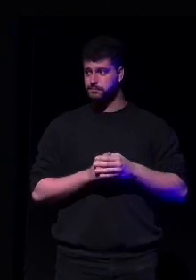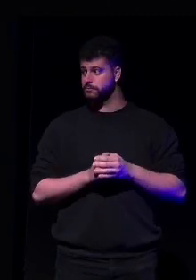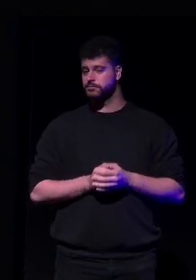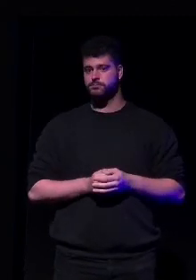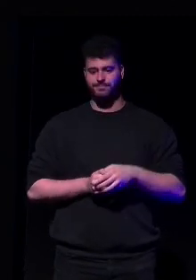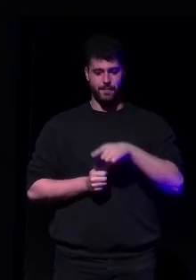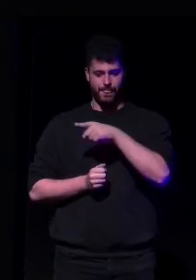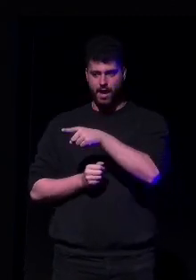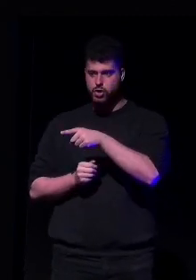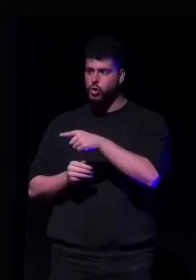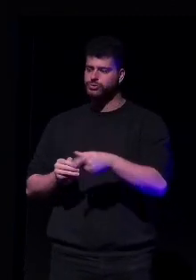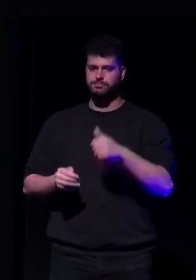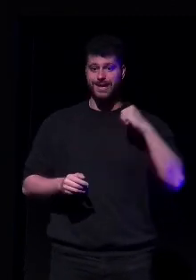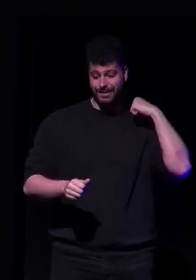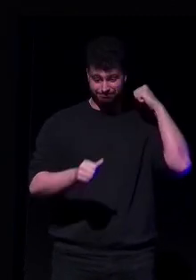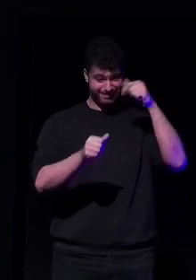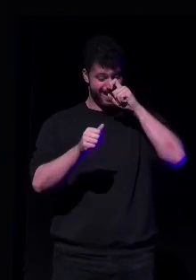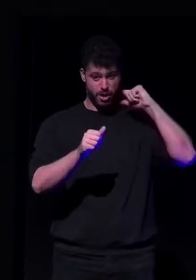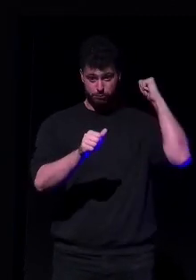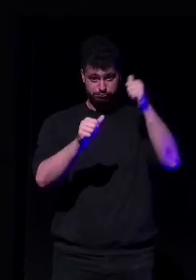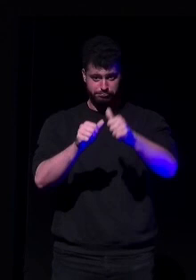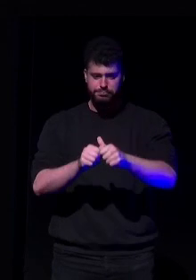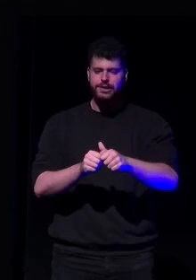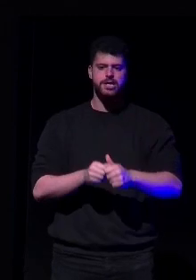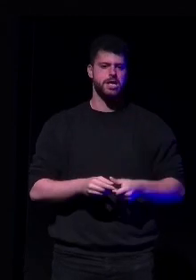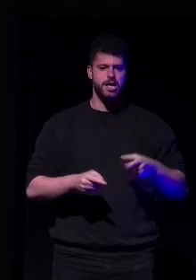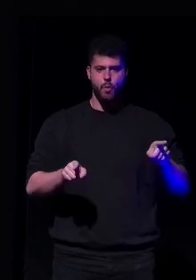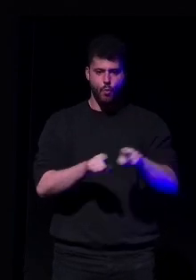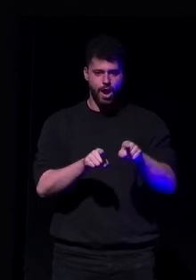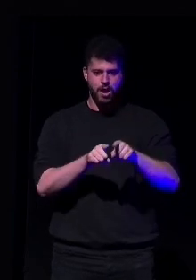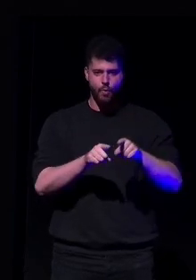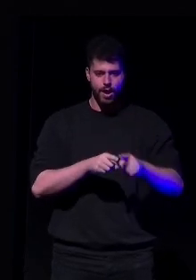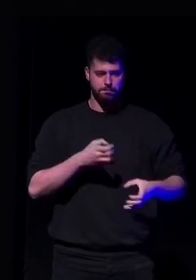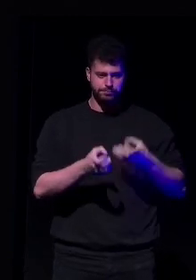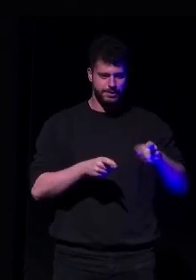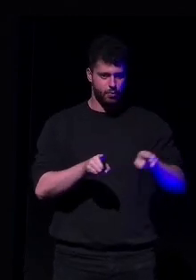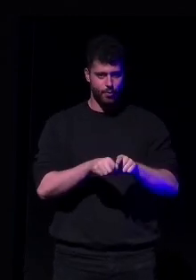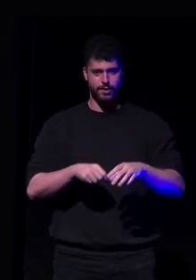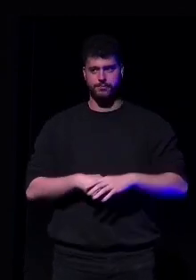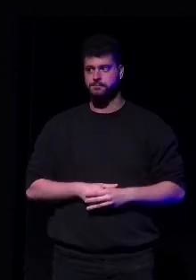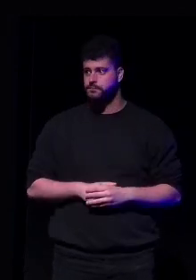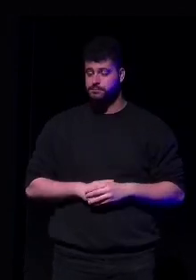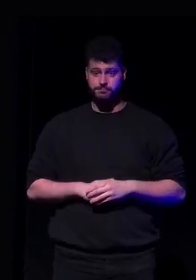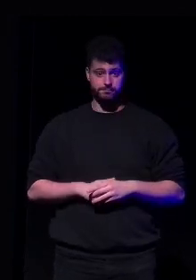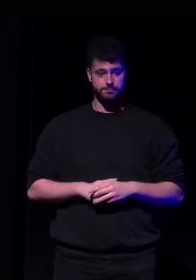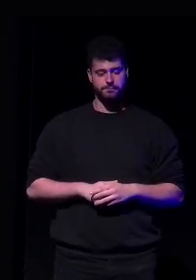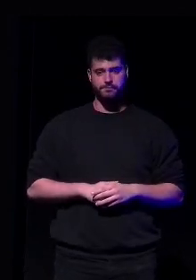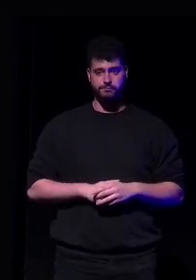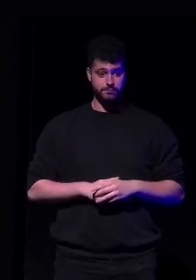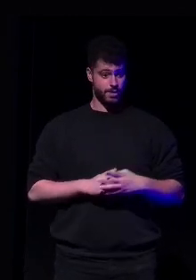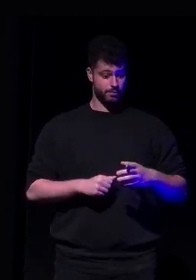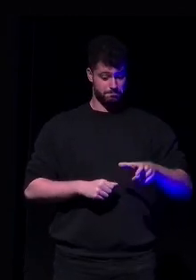Catalunya i ells, doncs, les van saber preservar i avui en dia les segueixen treballant. Potser no saben, aquests que venen de fora,